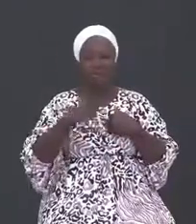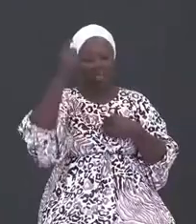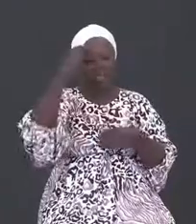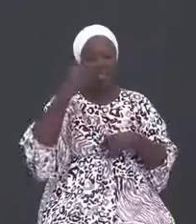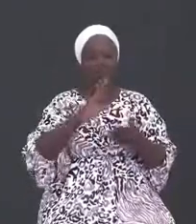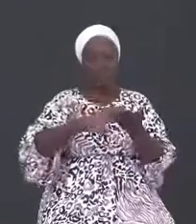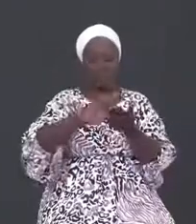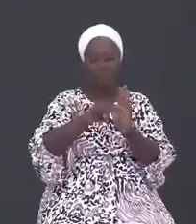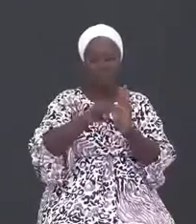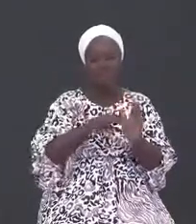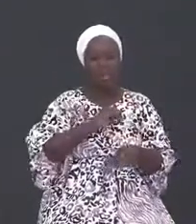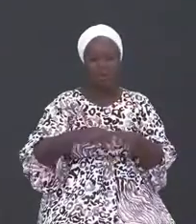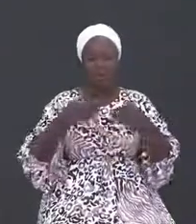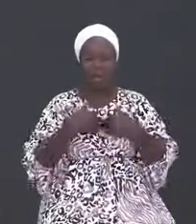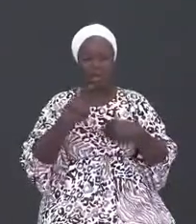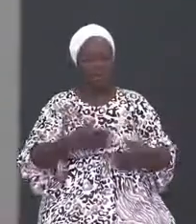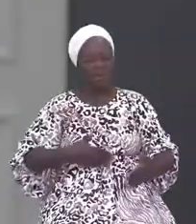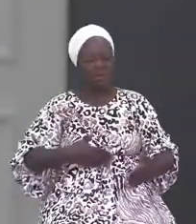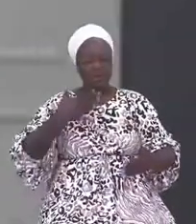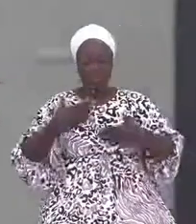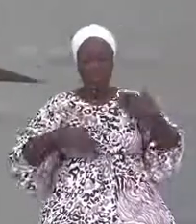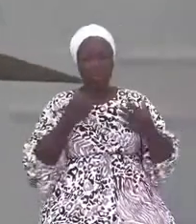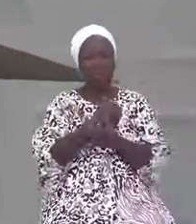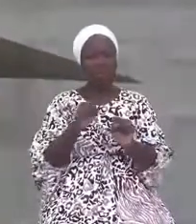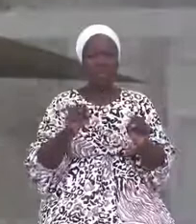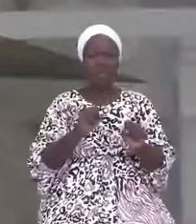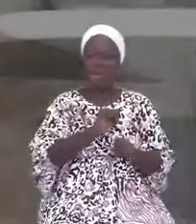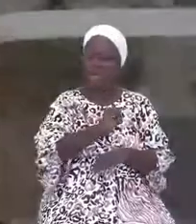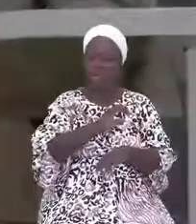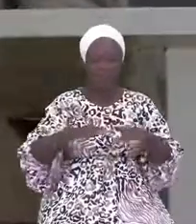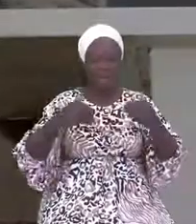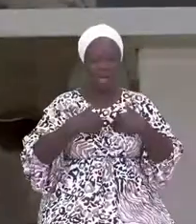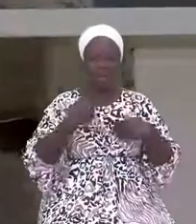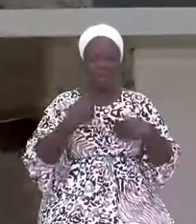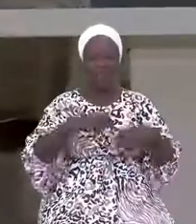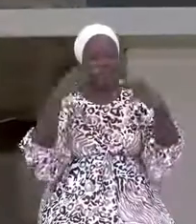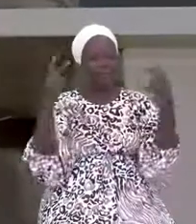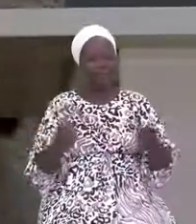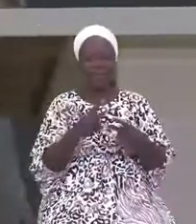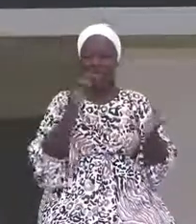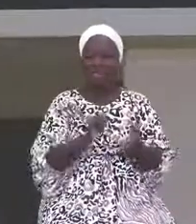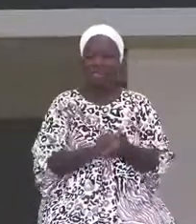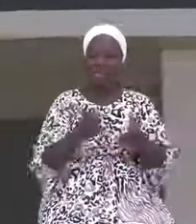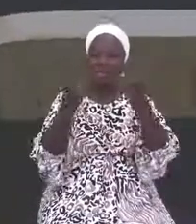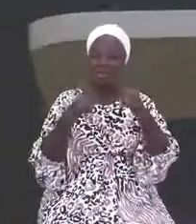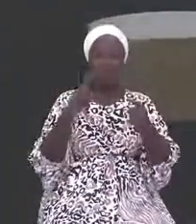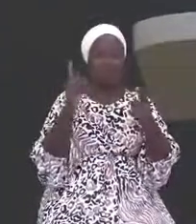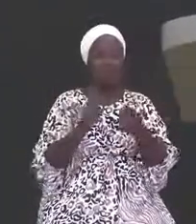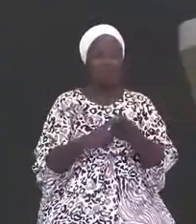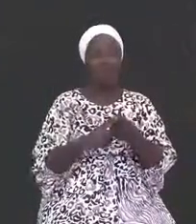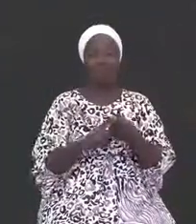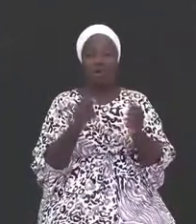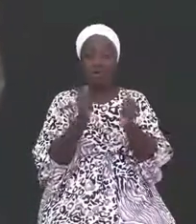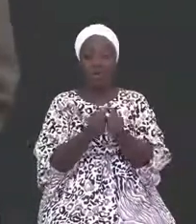pardon. Je n'ai pas la joie du salut. Je n'ai pas la victoire qui vient au salut.